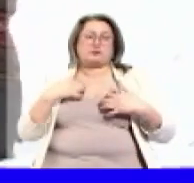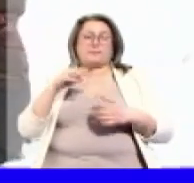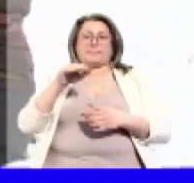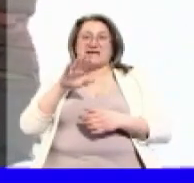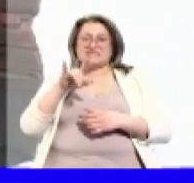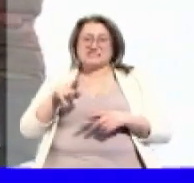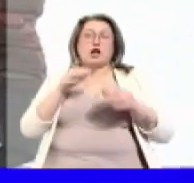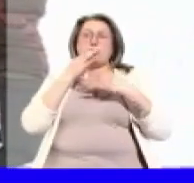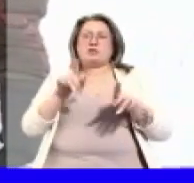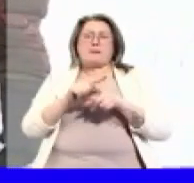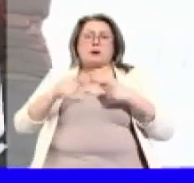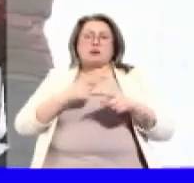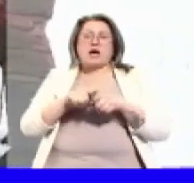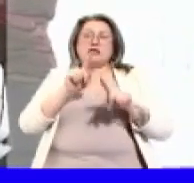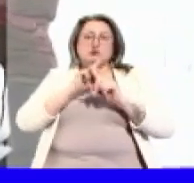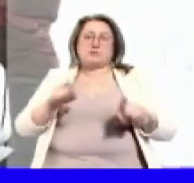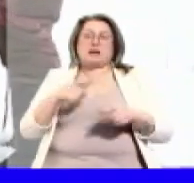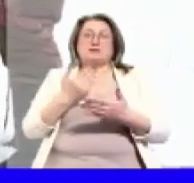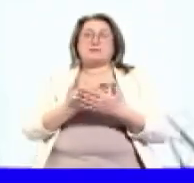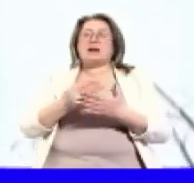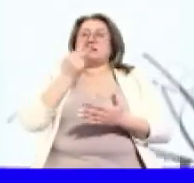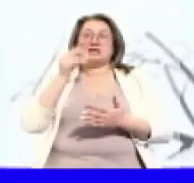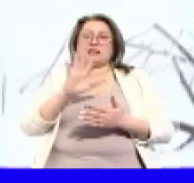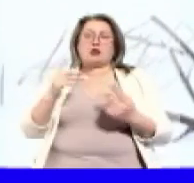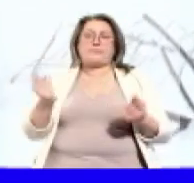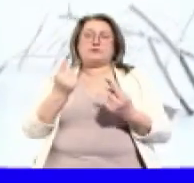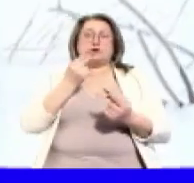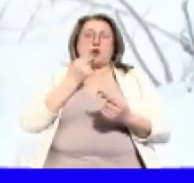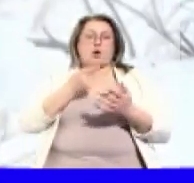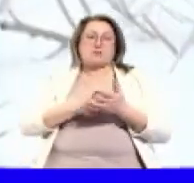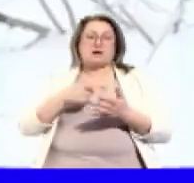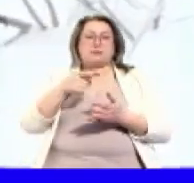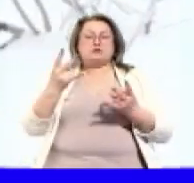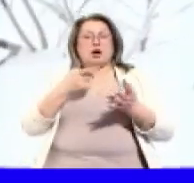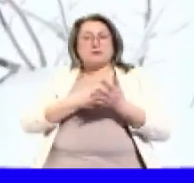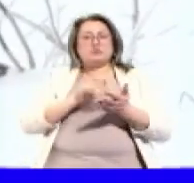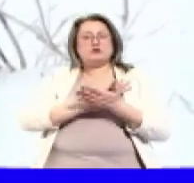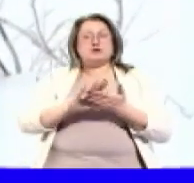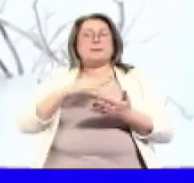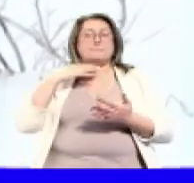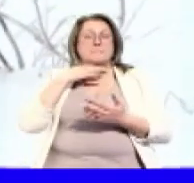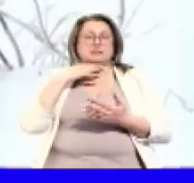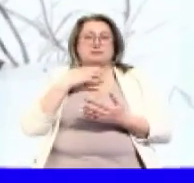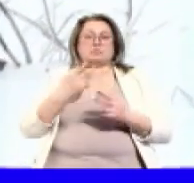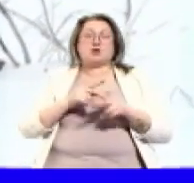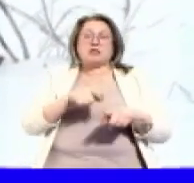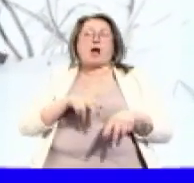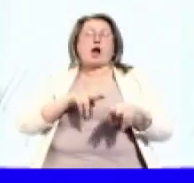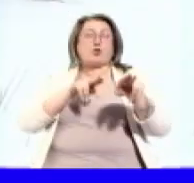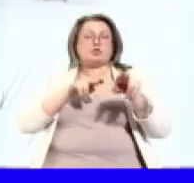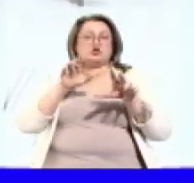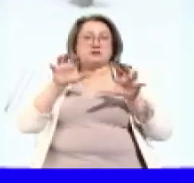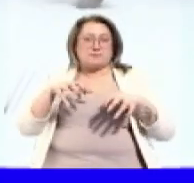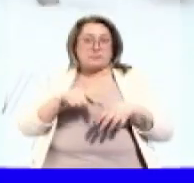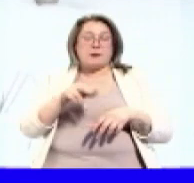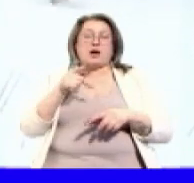как и любая порода собак, особенные. Они, например, не едят обычный корм. Их необходимо кормить чистым мясом. Так как это охотничья